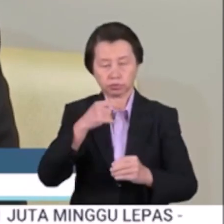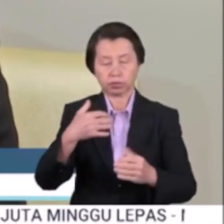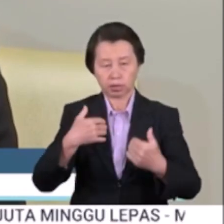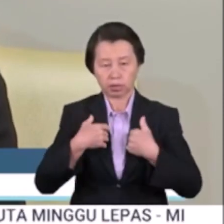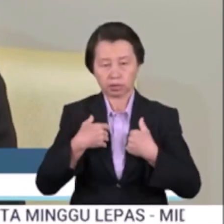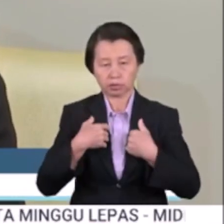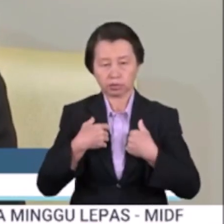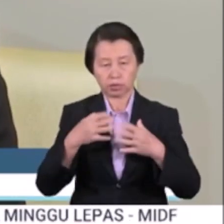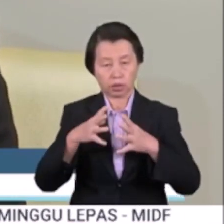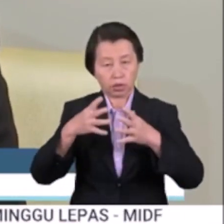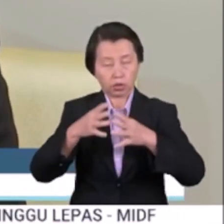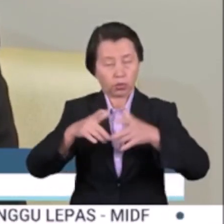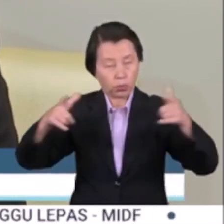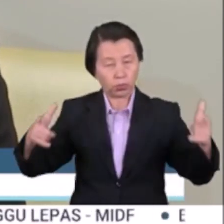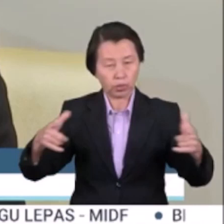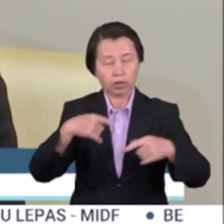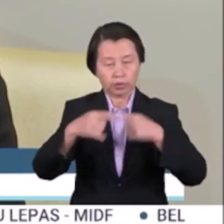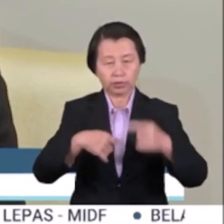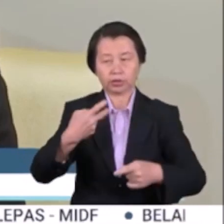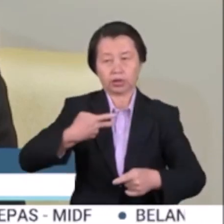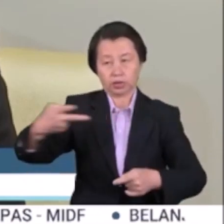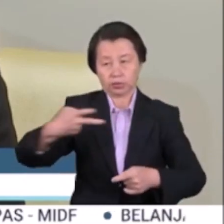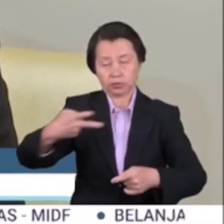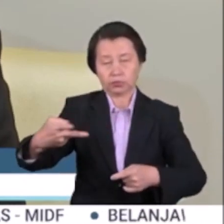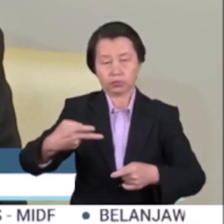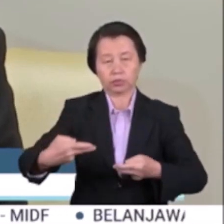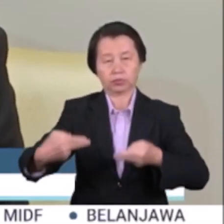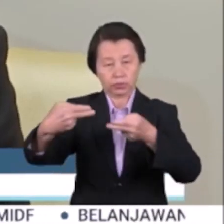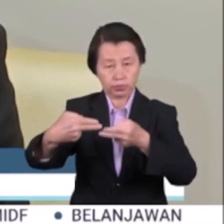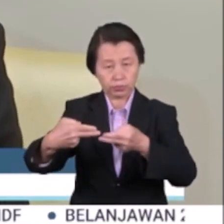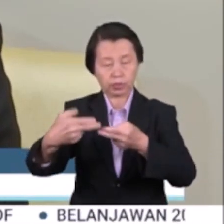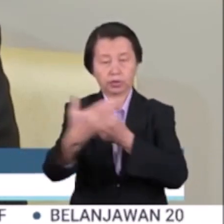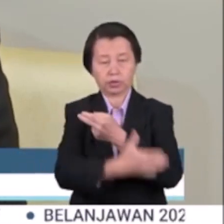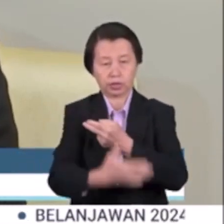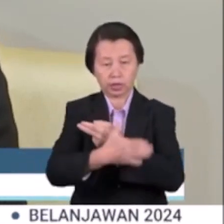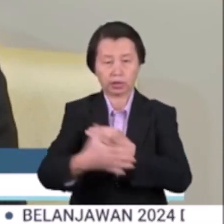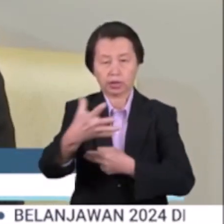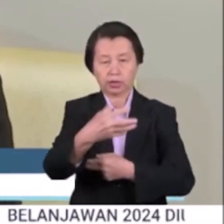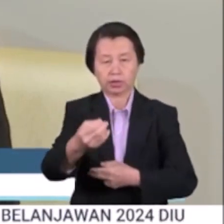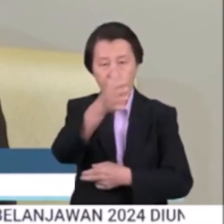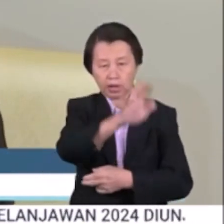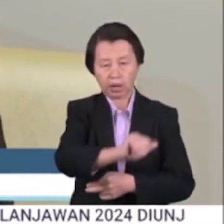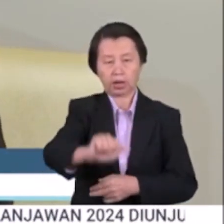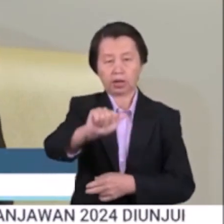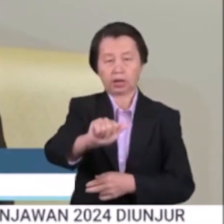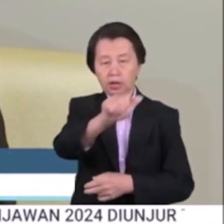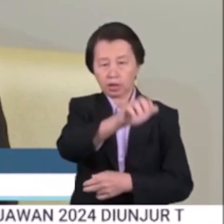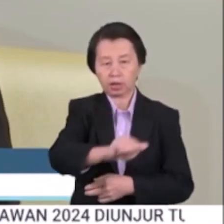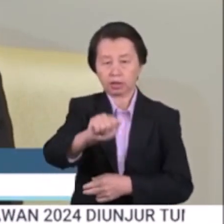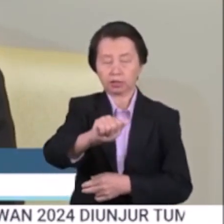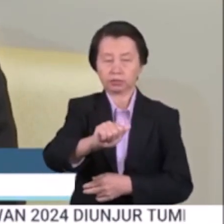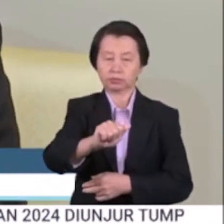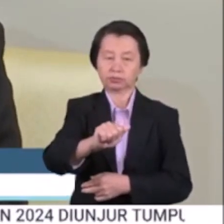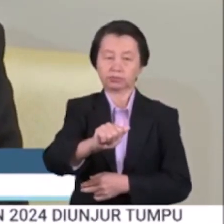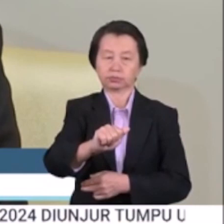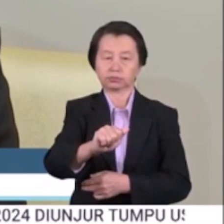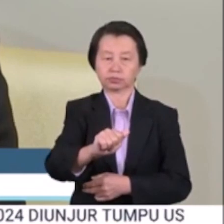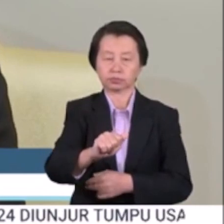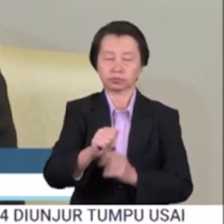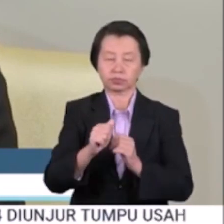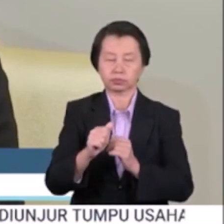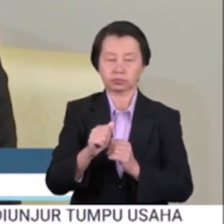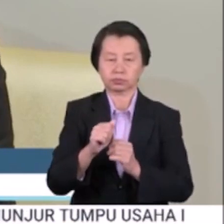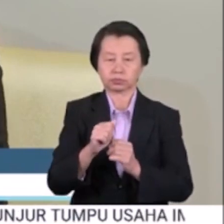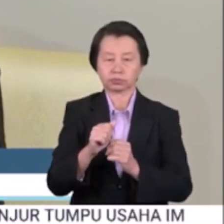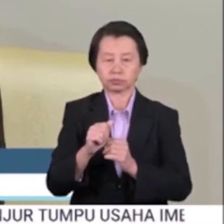isu-isu tentang hubungan dua hala dan dengan ASEAN yang mahu dibincangkan